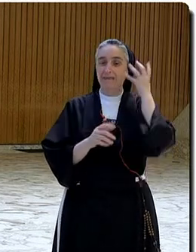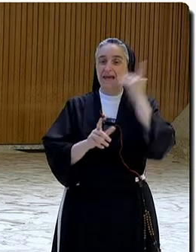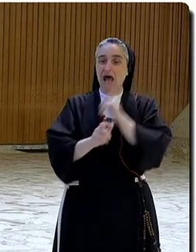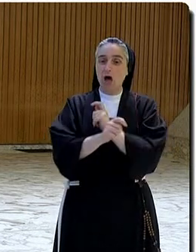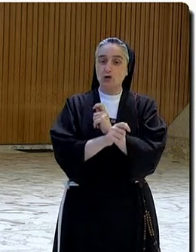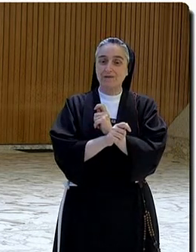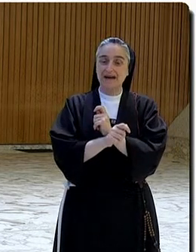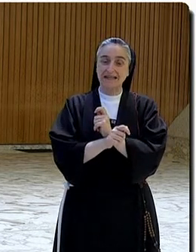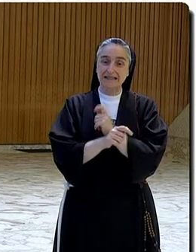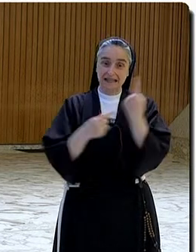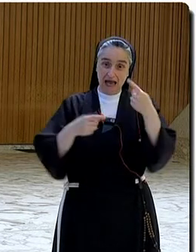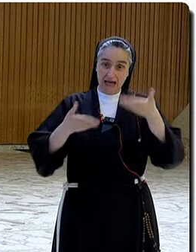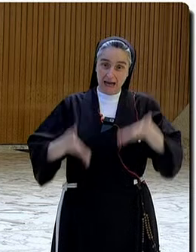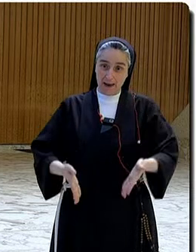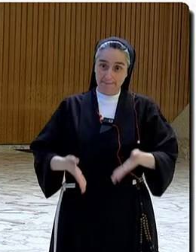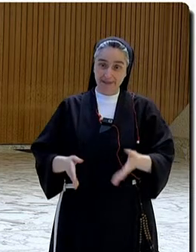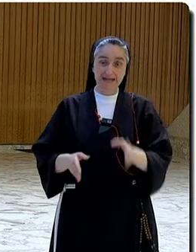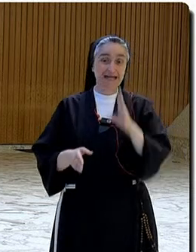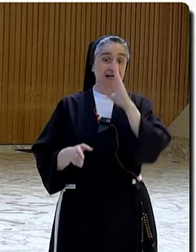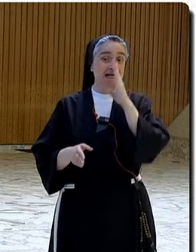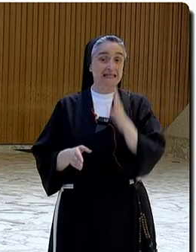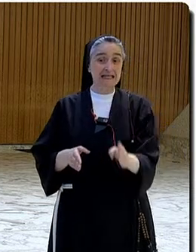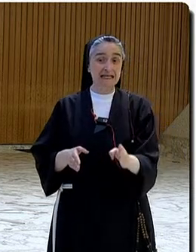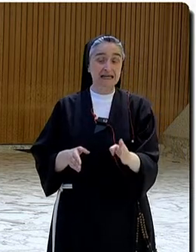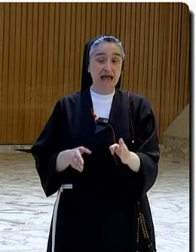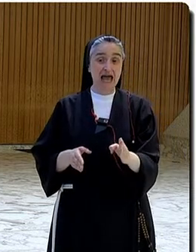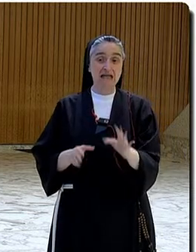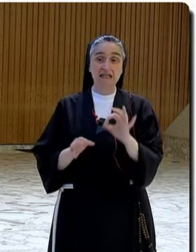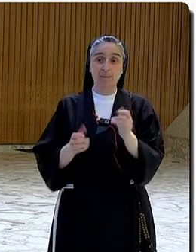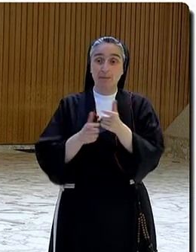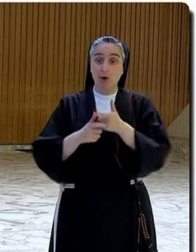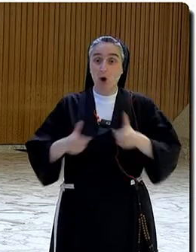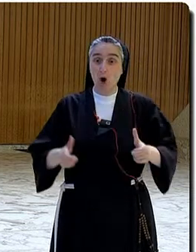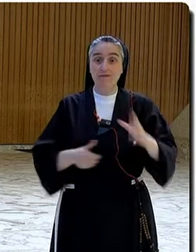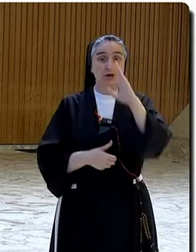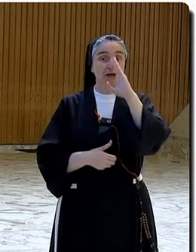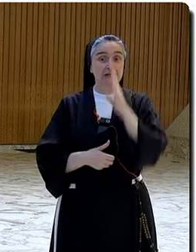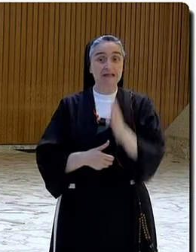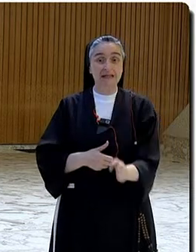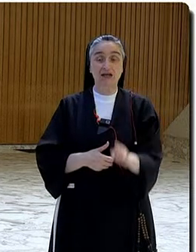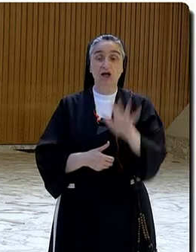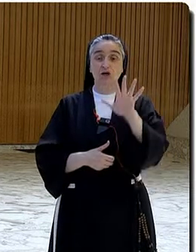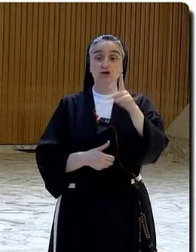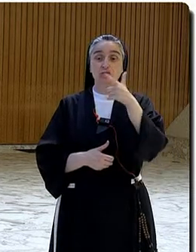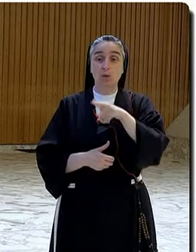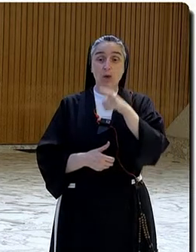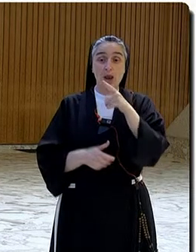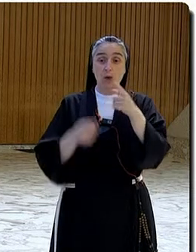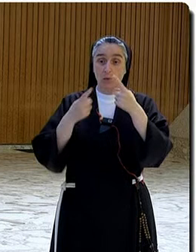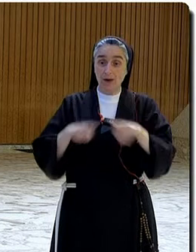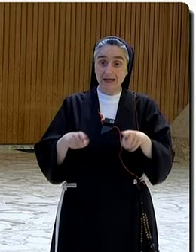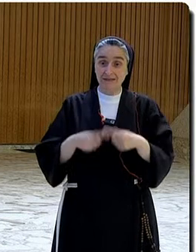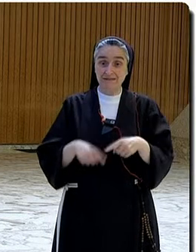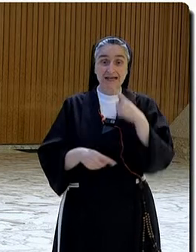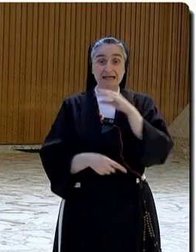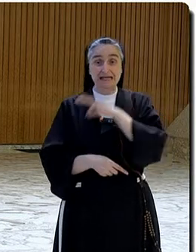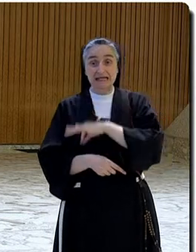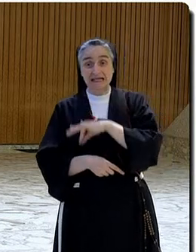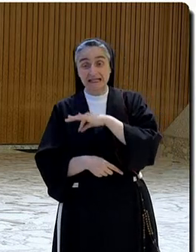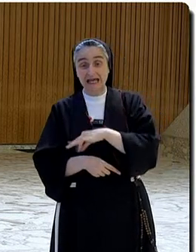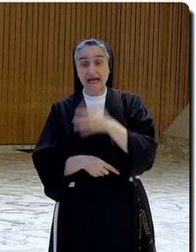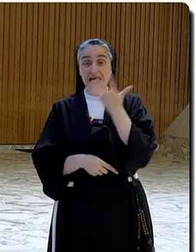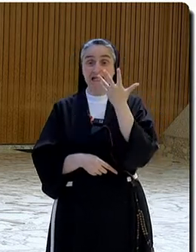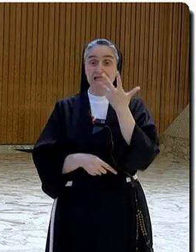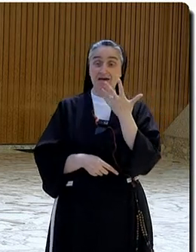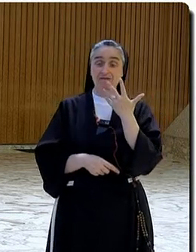sta trasmettendo in diretta tutto l'incontro in 5 lingue, per chi desidera